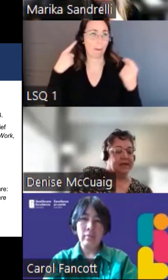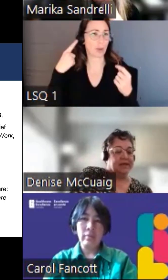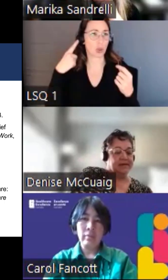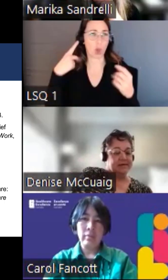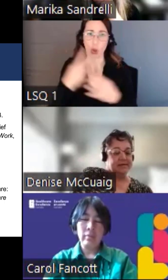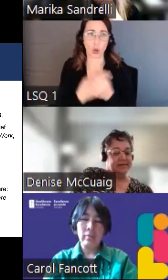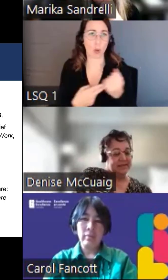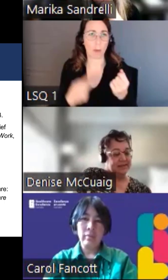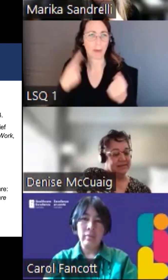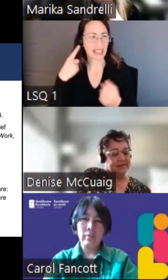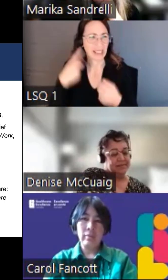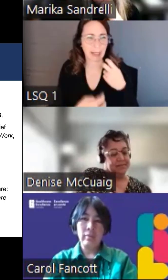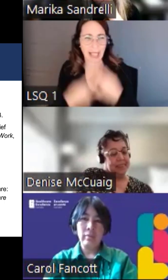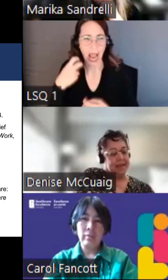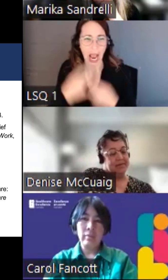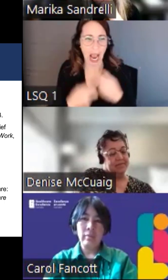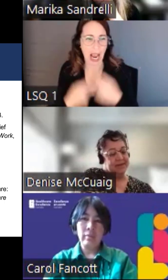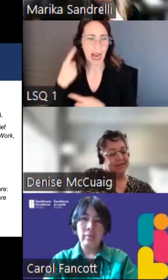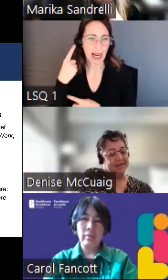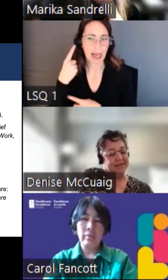C'est vraiment,